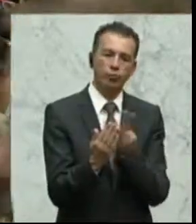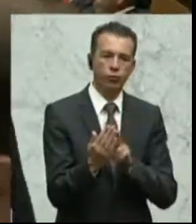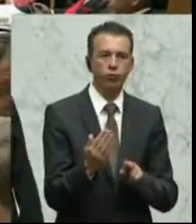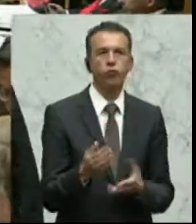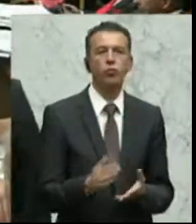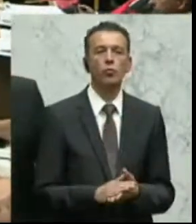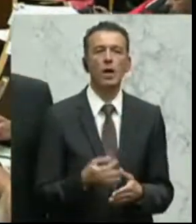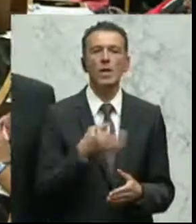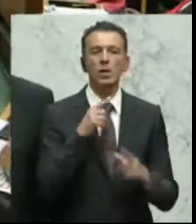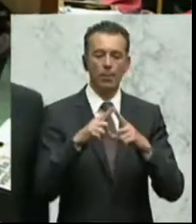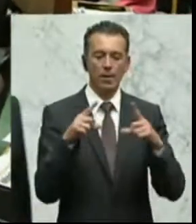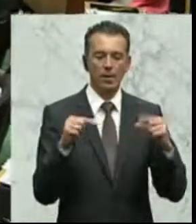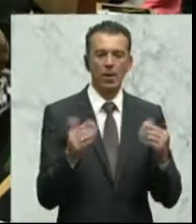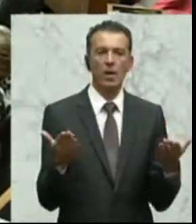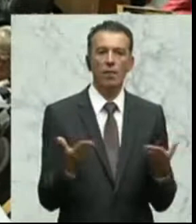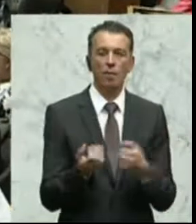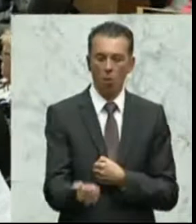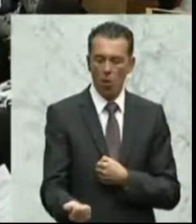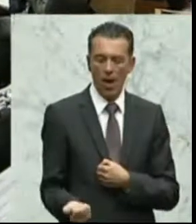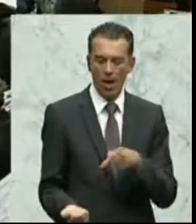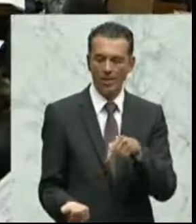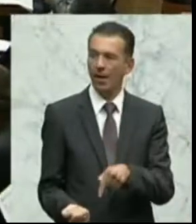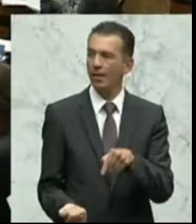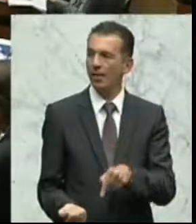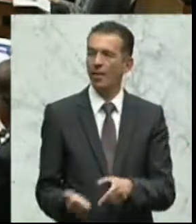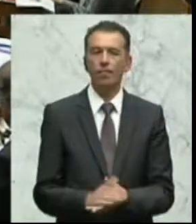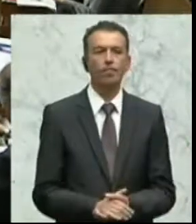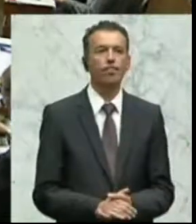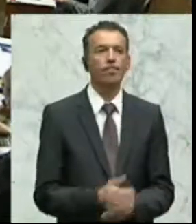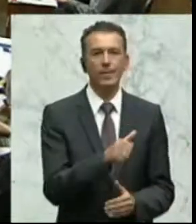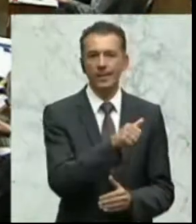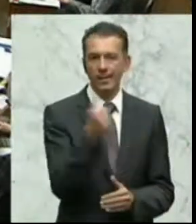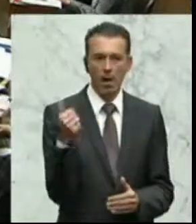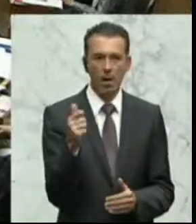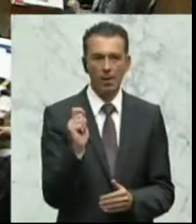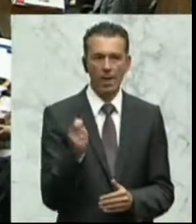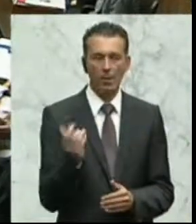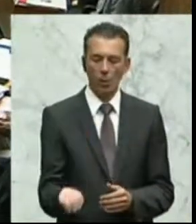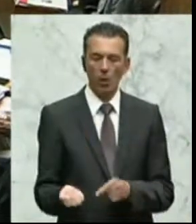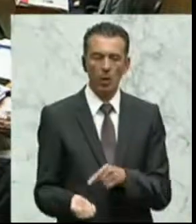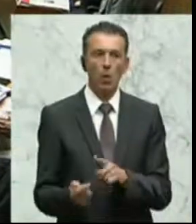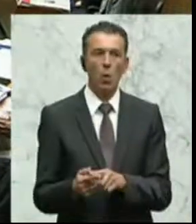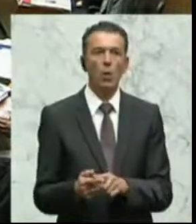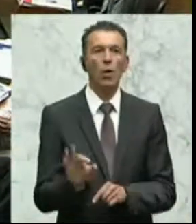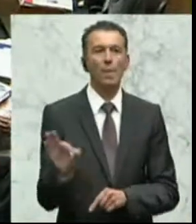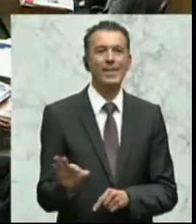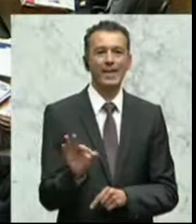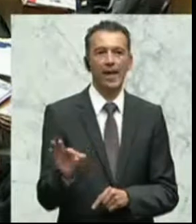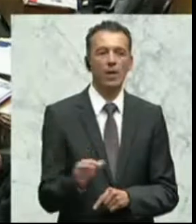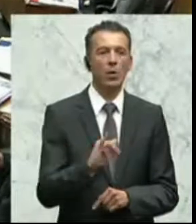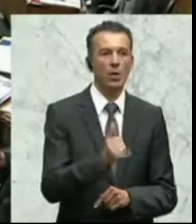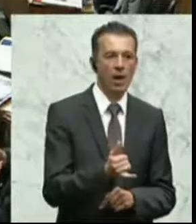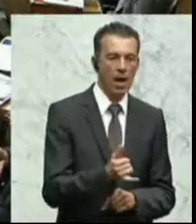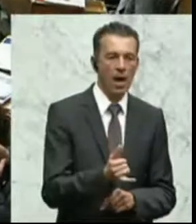benutzen sind, befinden sich in den Laden der Abgeordnetenpulte und tragen den Namen der Abgeordneten sowie die Bezeichnung. Ja, das sind die